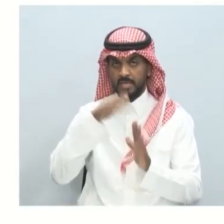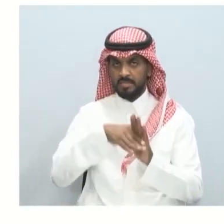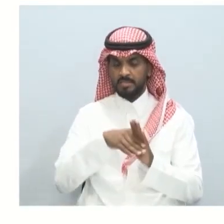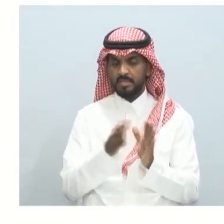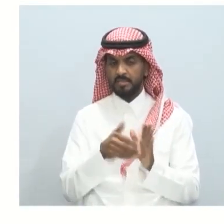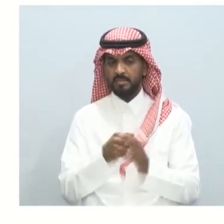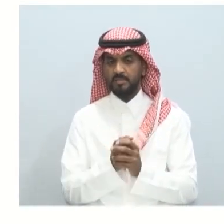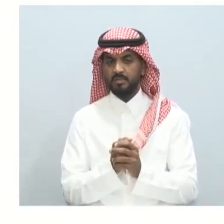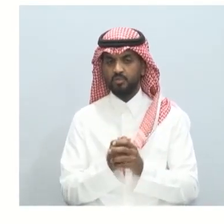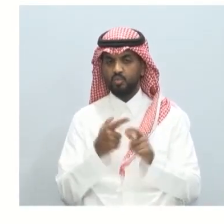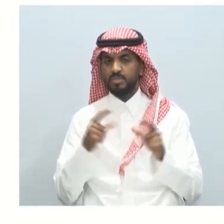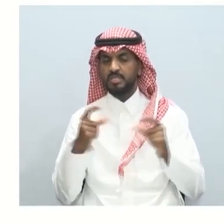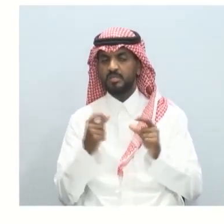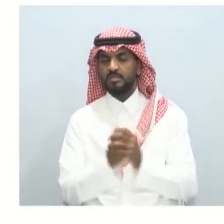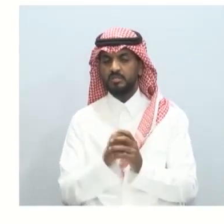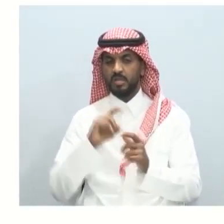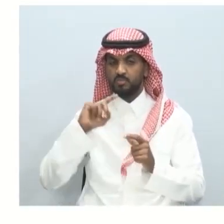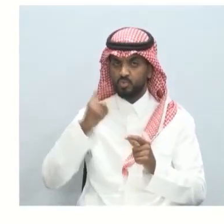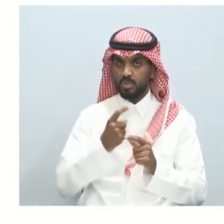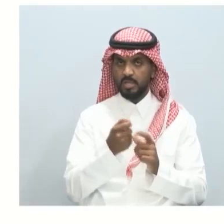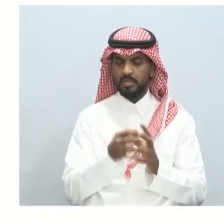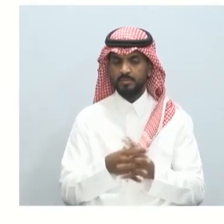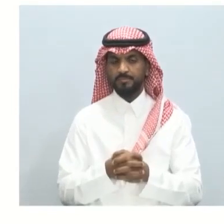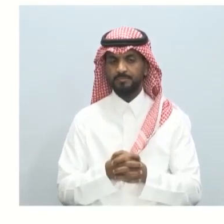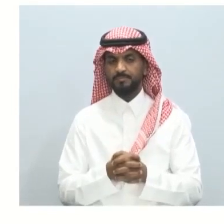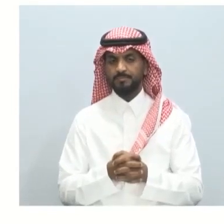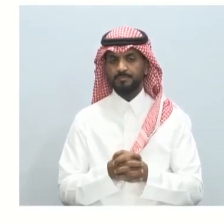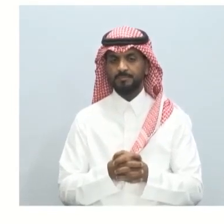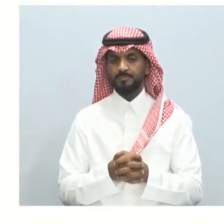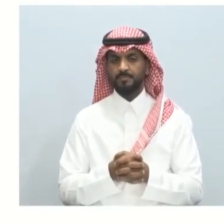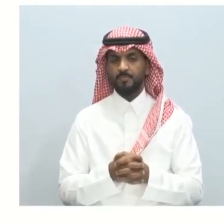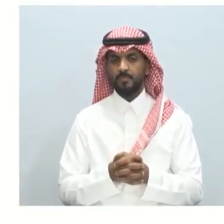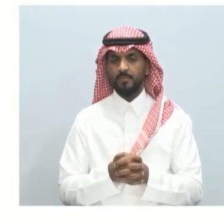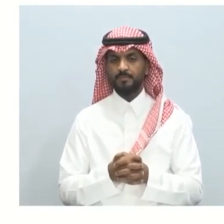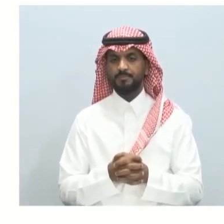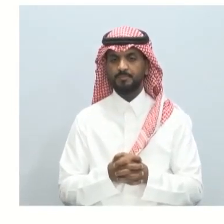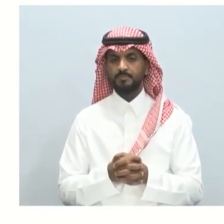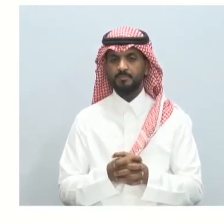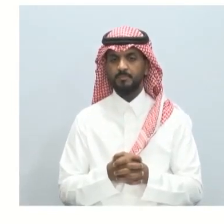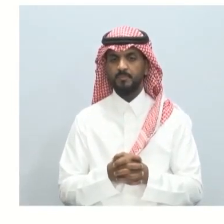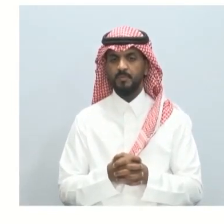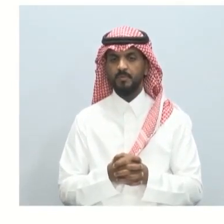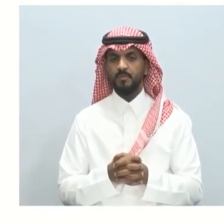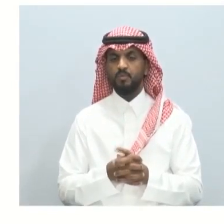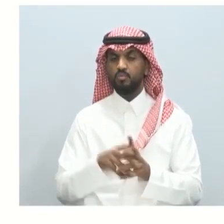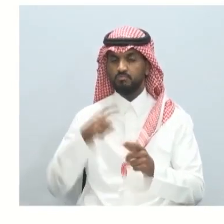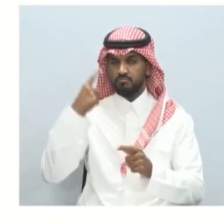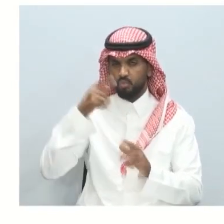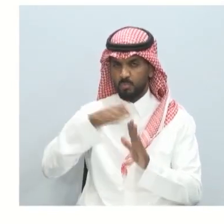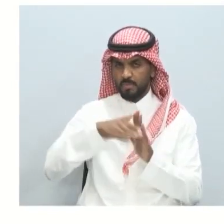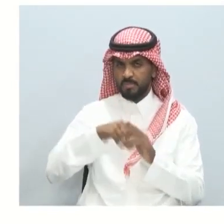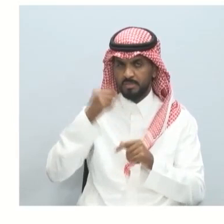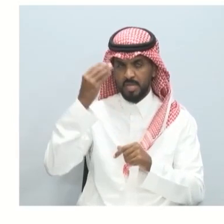الاتي بحيث توجه دلالته الى تعلم السرعه القرائيه الى تعلم السرعه القرائيه لاحظوا هنا النص برمجه العقل المؤلف